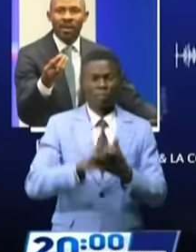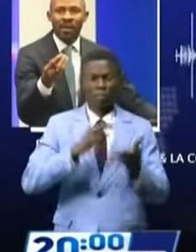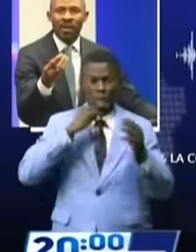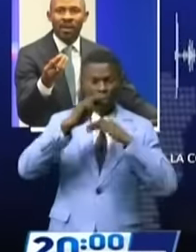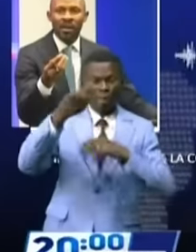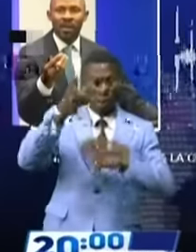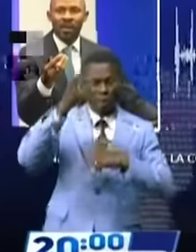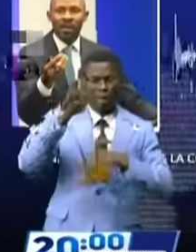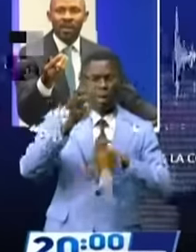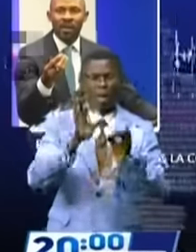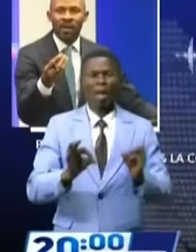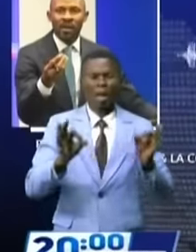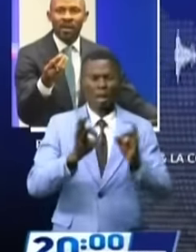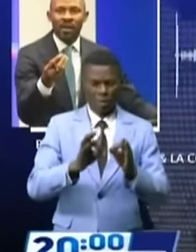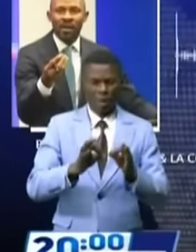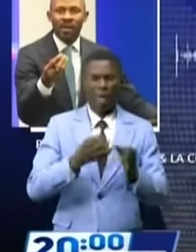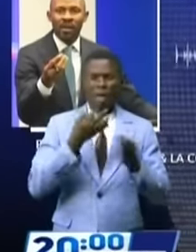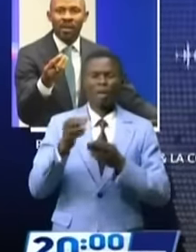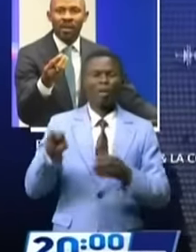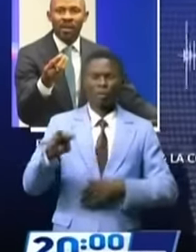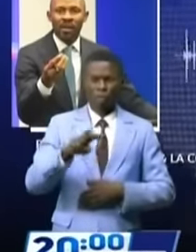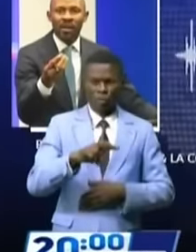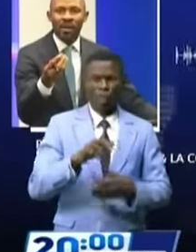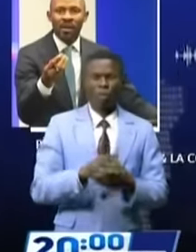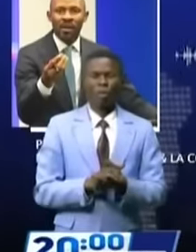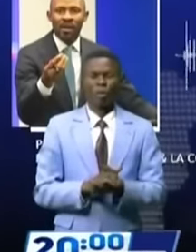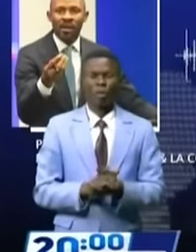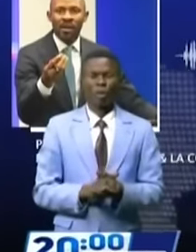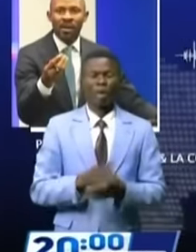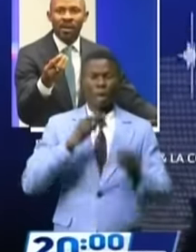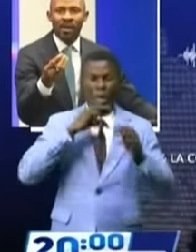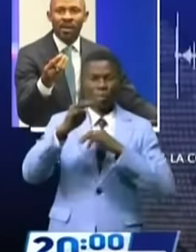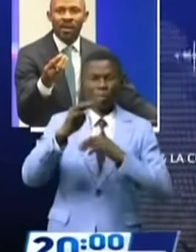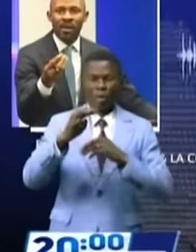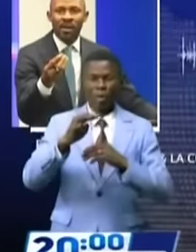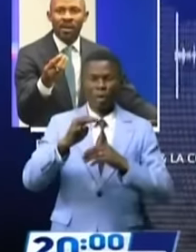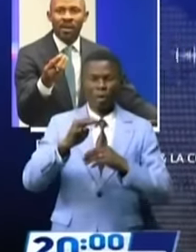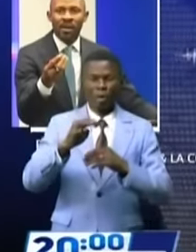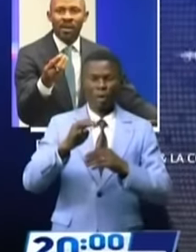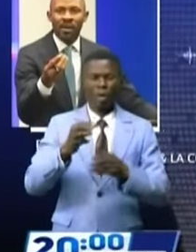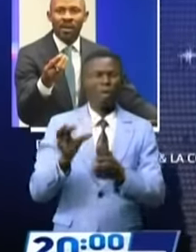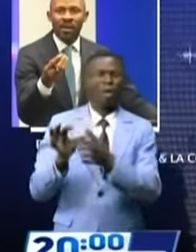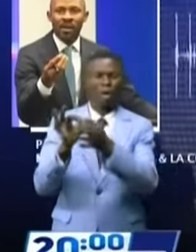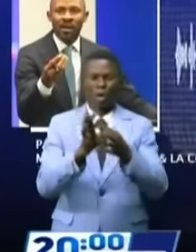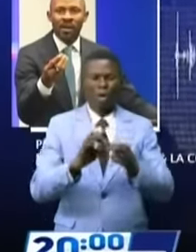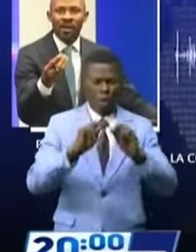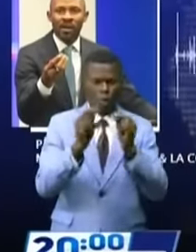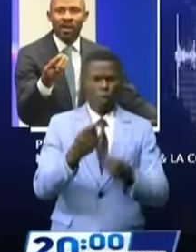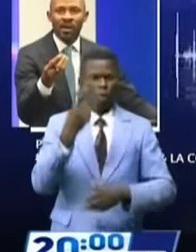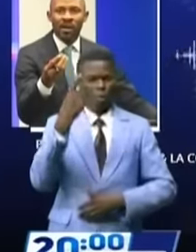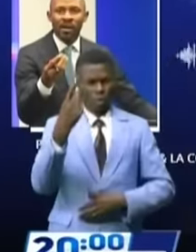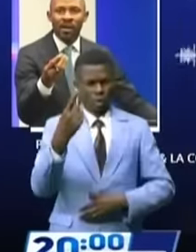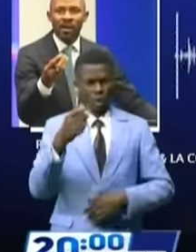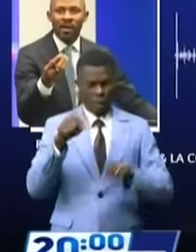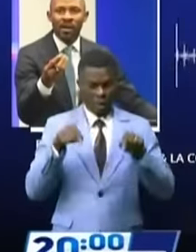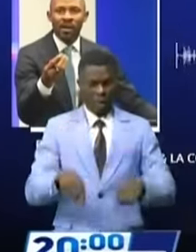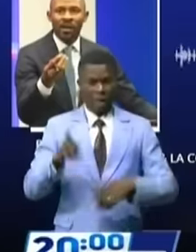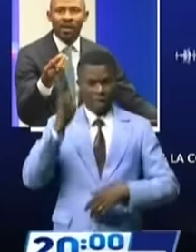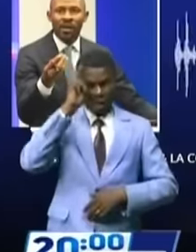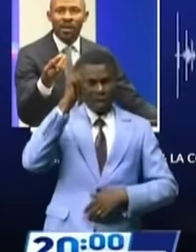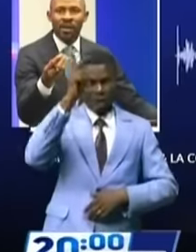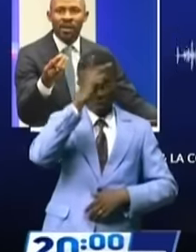messages clés sur lequel nous avons commencé, évidemment, c'est des messages d'unité. Parce que vous savez qu'ici, au Katanga, il